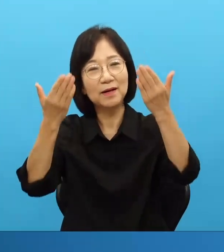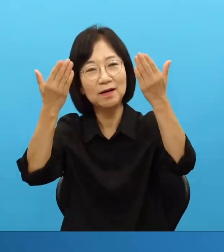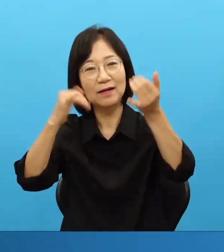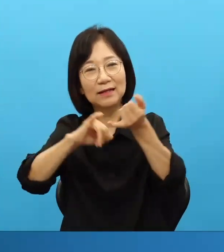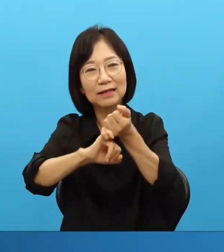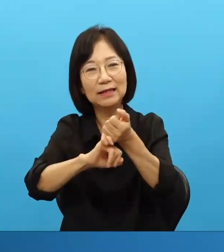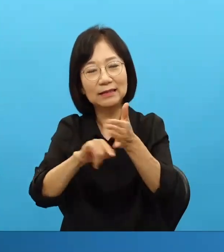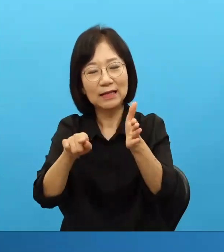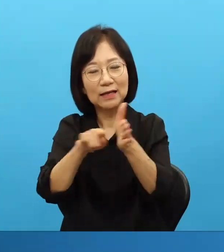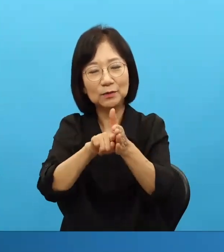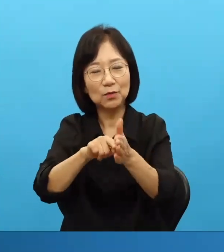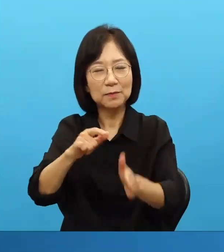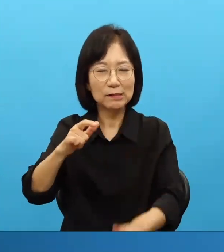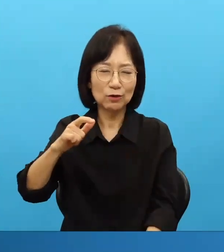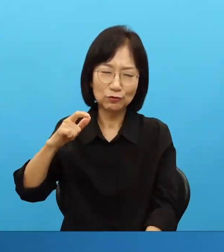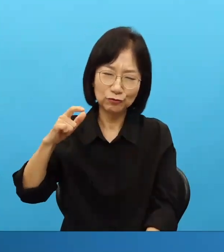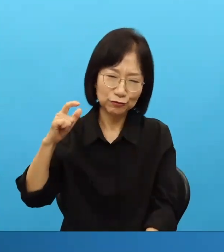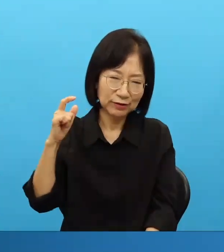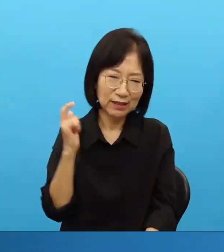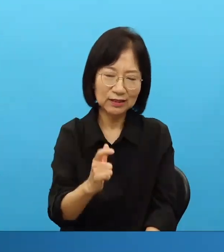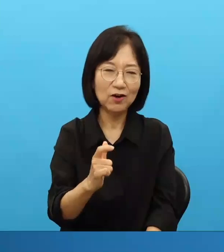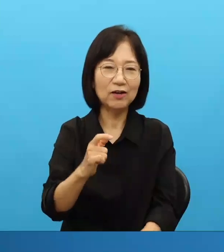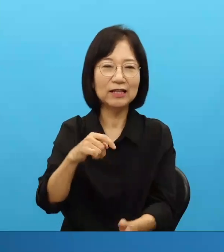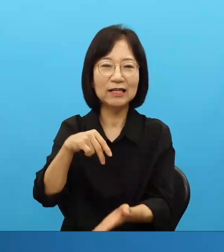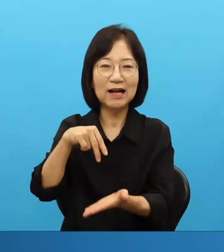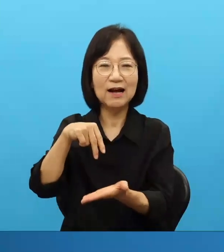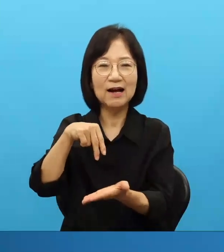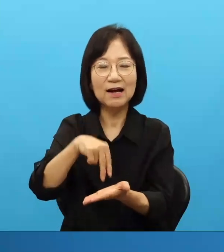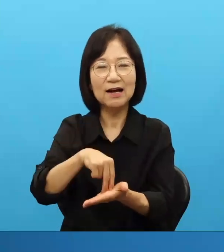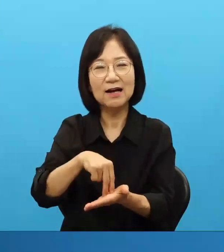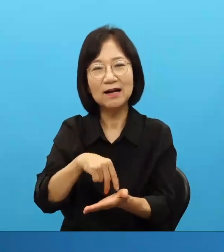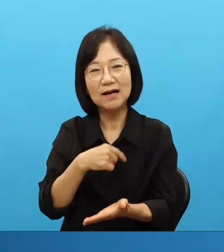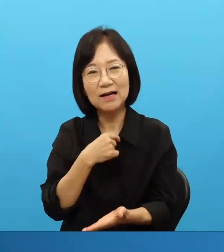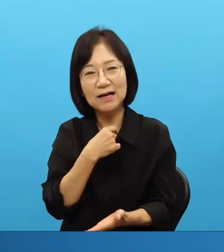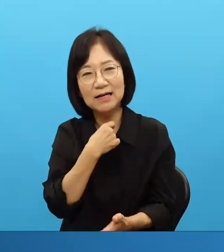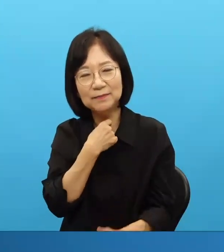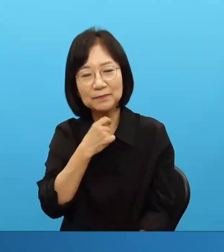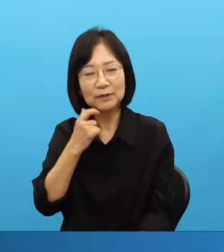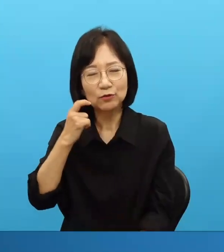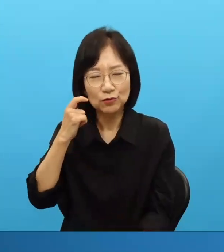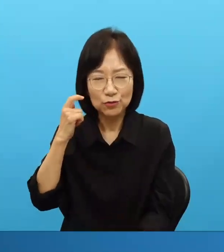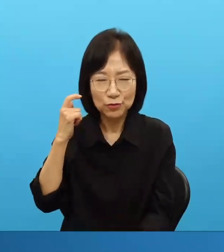돌리며 약속 믿고 굳게 서리라.